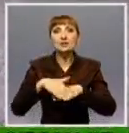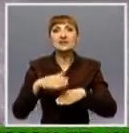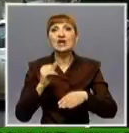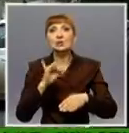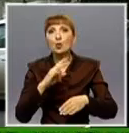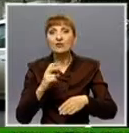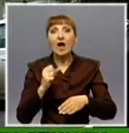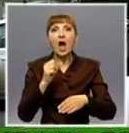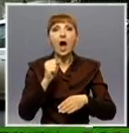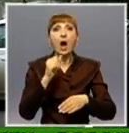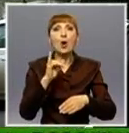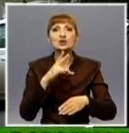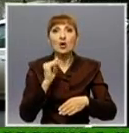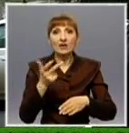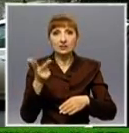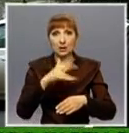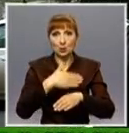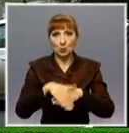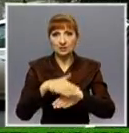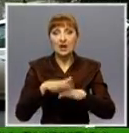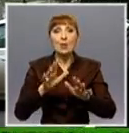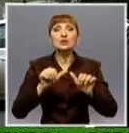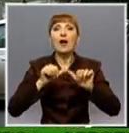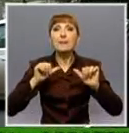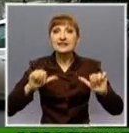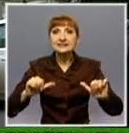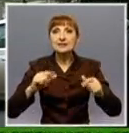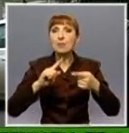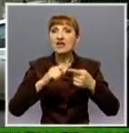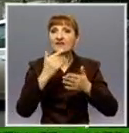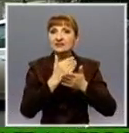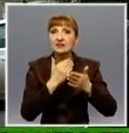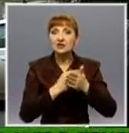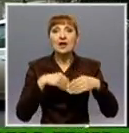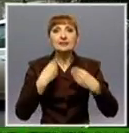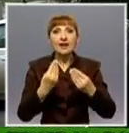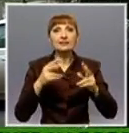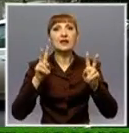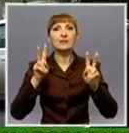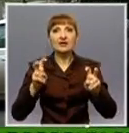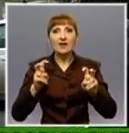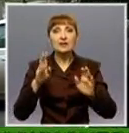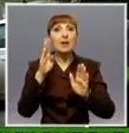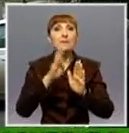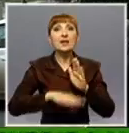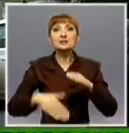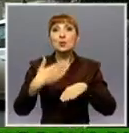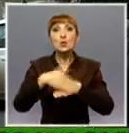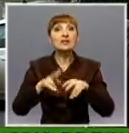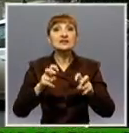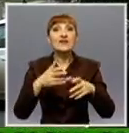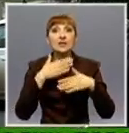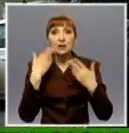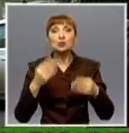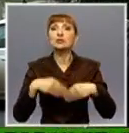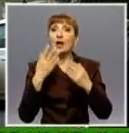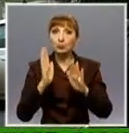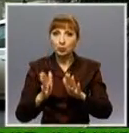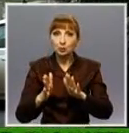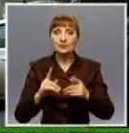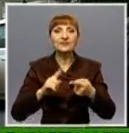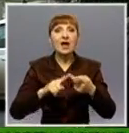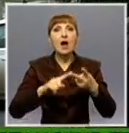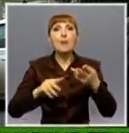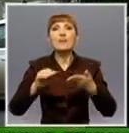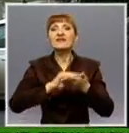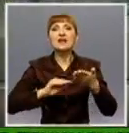Ауэзова. Ономастическая комиссия города Алматы с первой задачей – это дать наименование безымянным улицам, потом